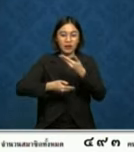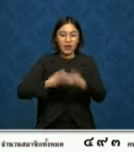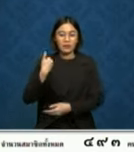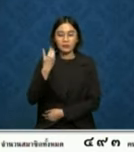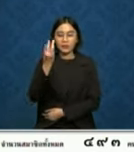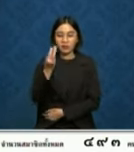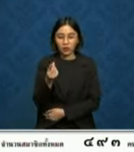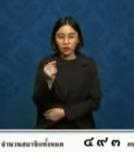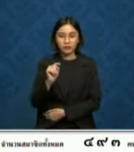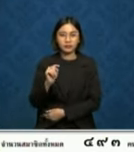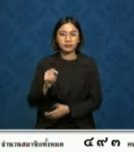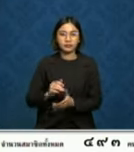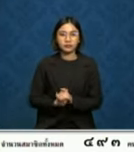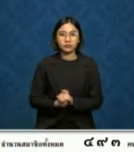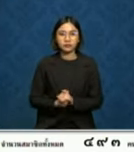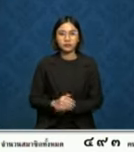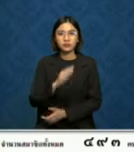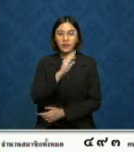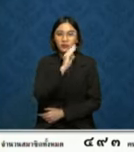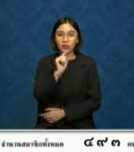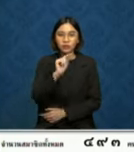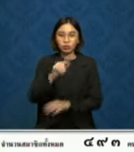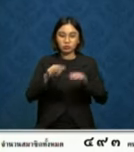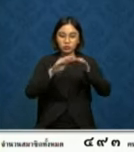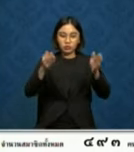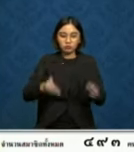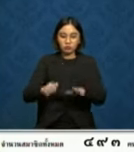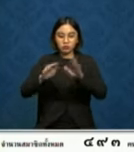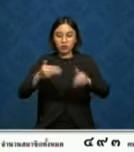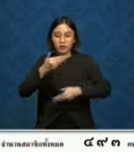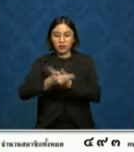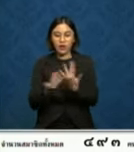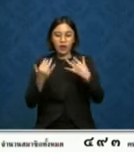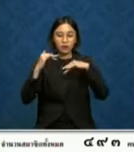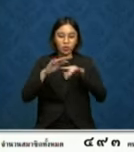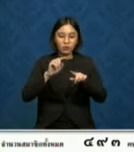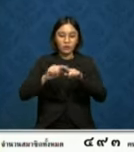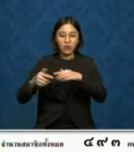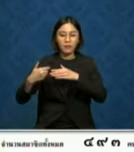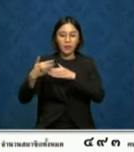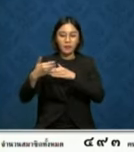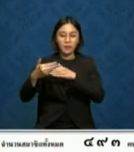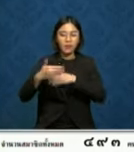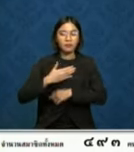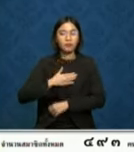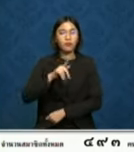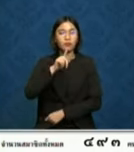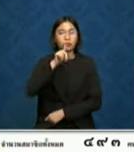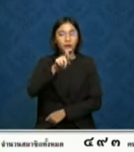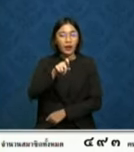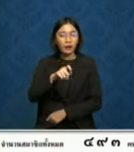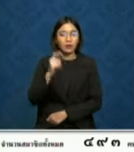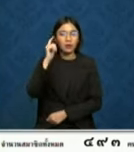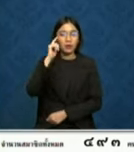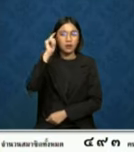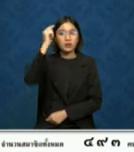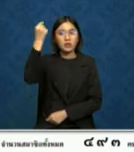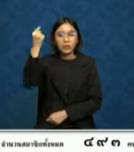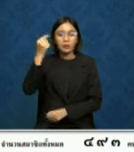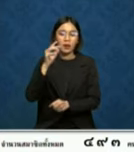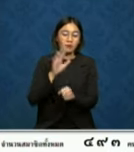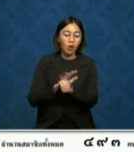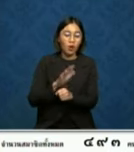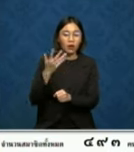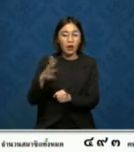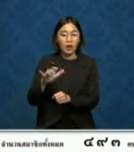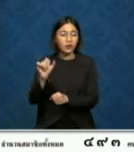ไหร่นะครับซึ่งถ้าการออกบูทเข้าร่วมงานไปเรื่อยๆเนี่ยผมตั้งคำถามแบบนี้ครับว่ามันสร้างสรรค์เพียงพอแล้ว